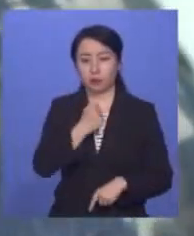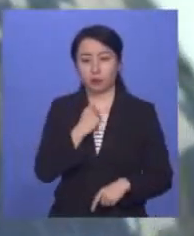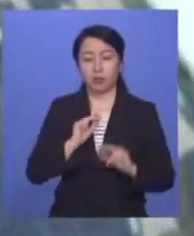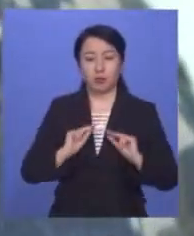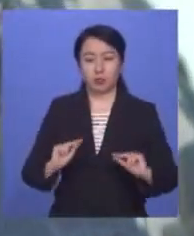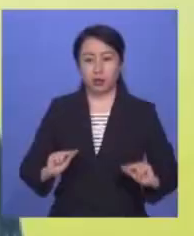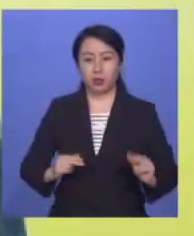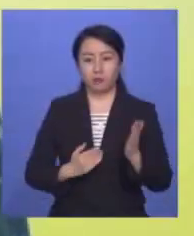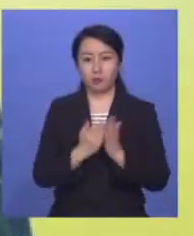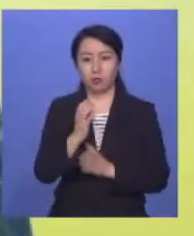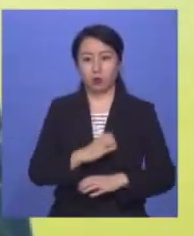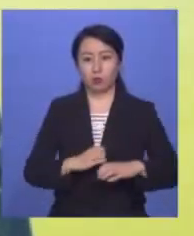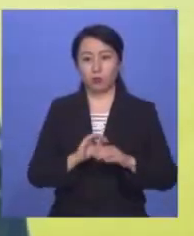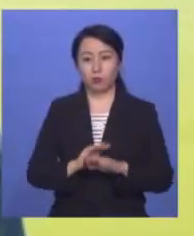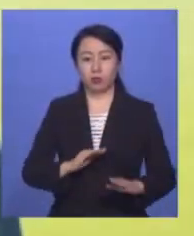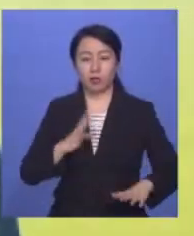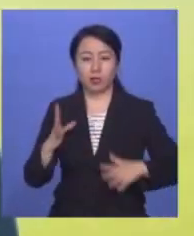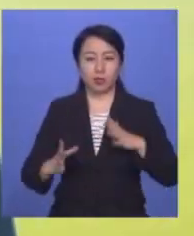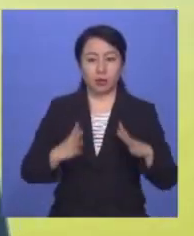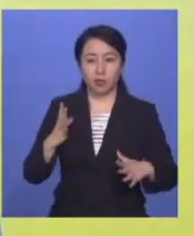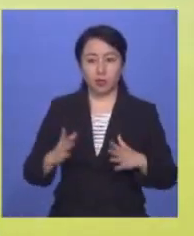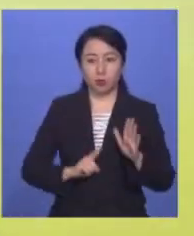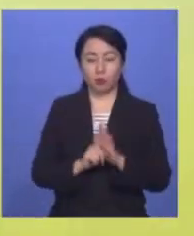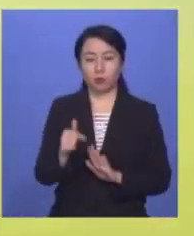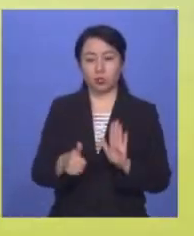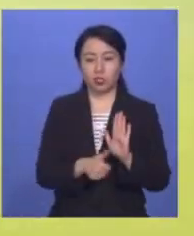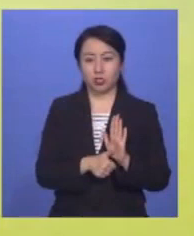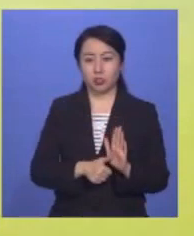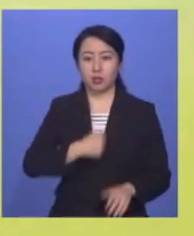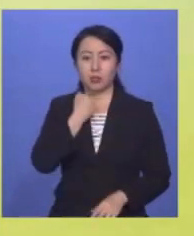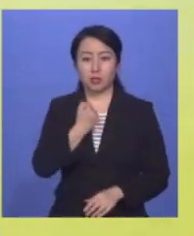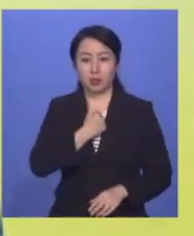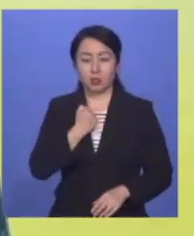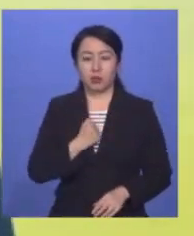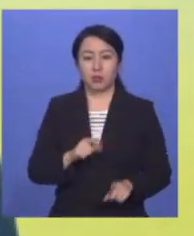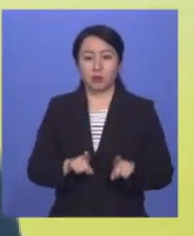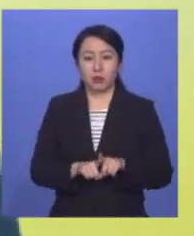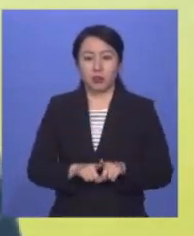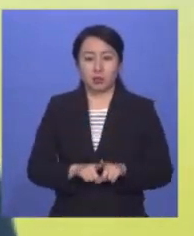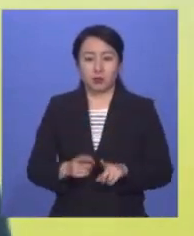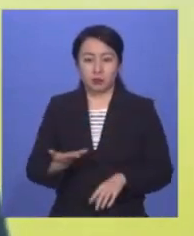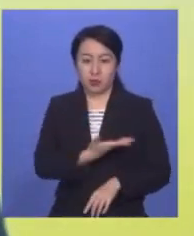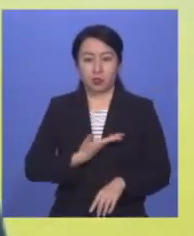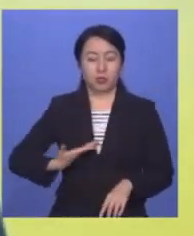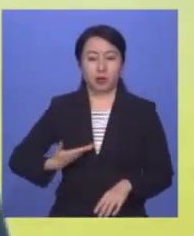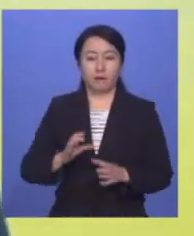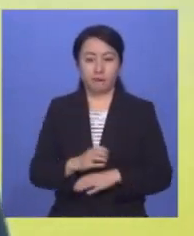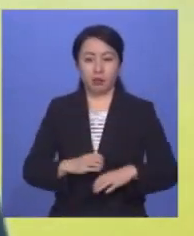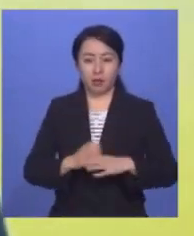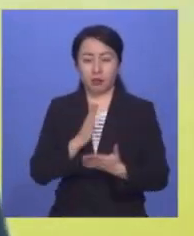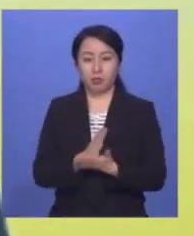тренером высшей категории. Детей тренирую от 6 лет и старше. В нашей